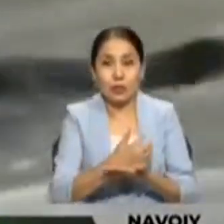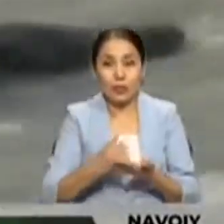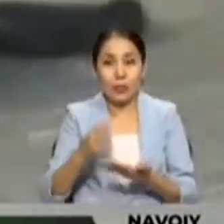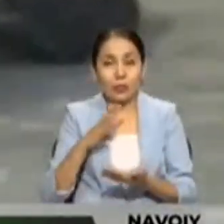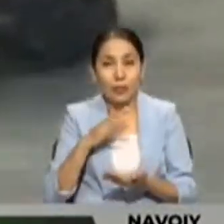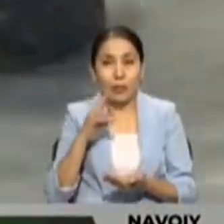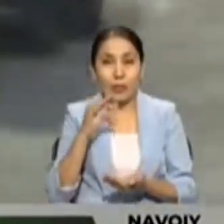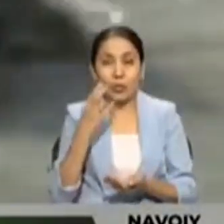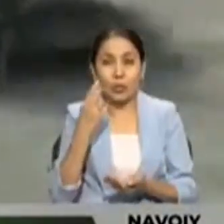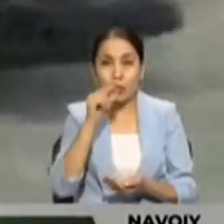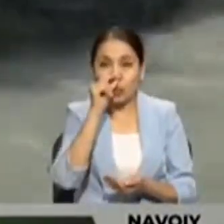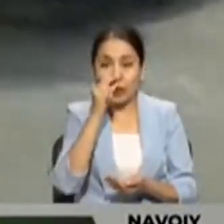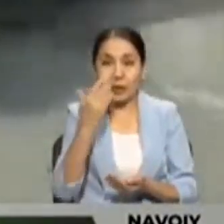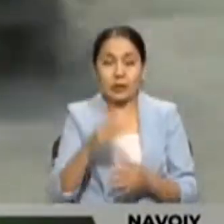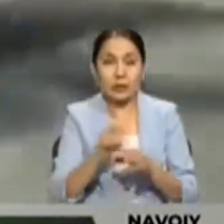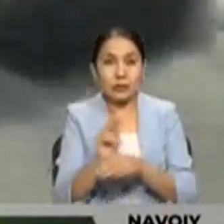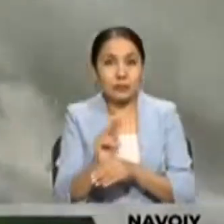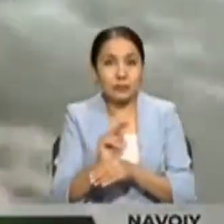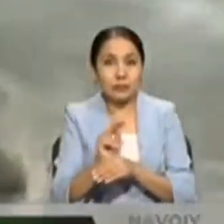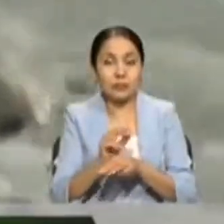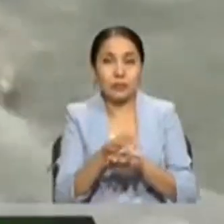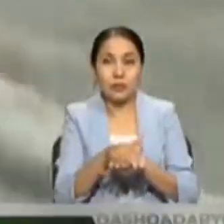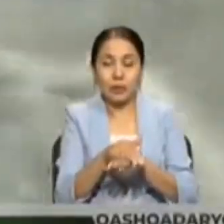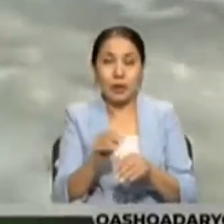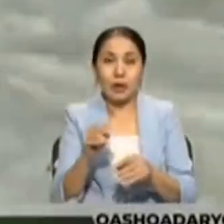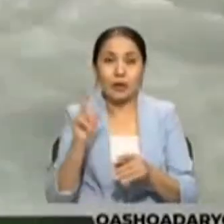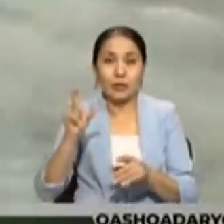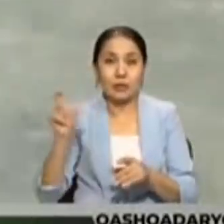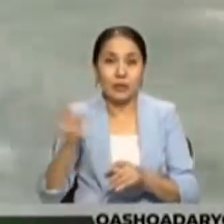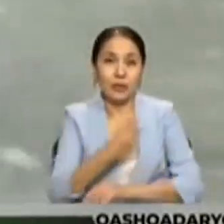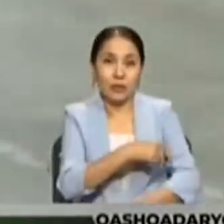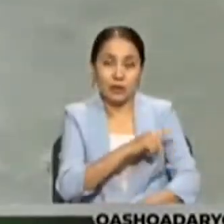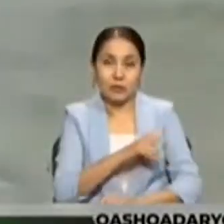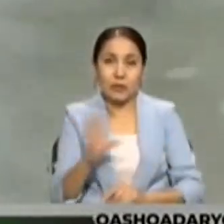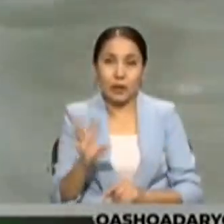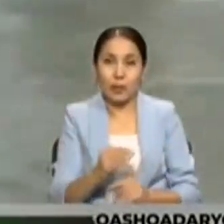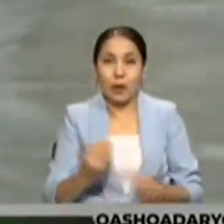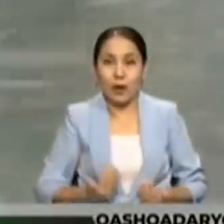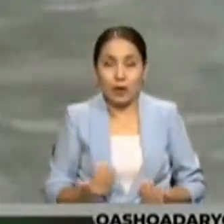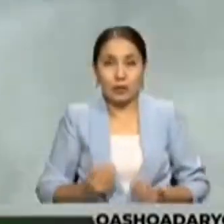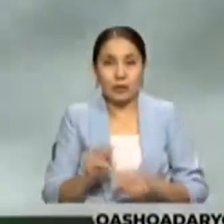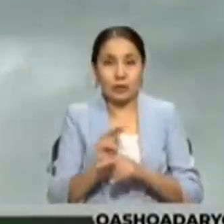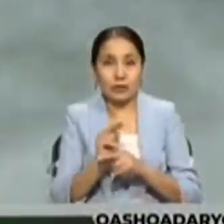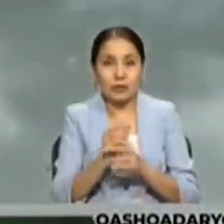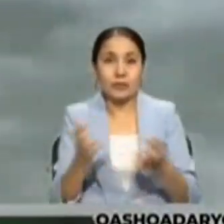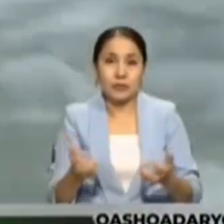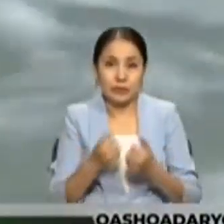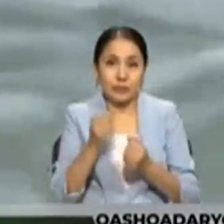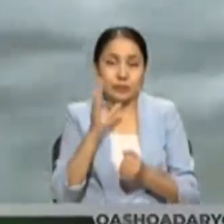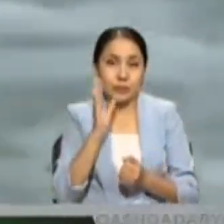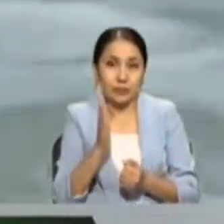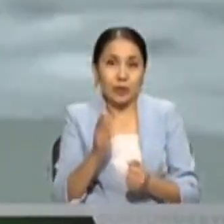olingandi. Dubayning toshbaqalarini reabilitatsiya qilish loyihasiga jalb qilingan mutaxassislar ularning hayotini saqlab qolishni o'z zimmalariga